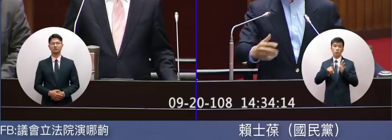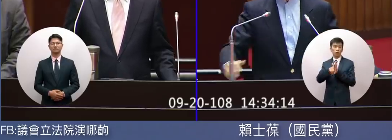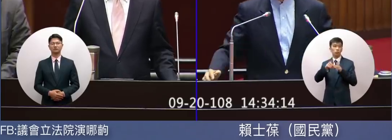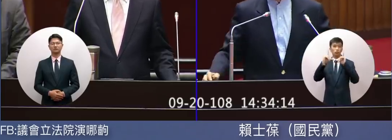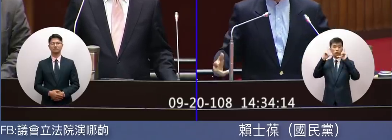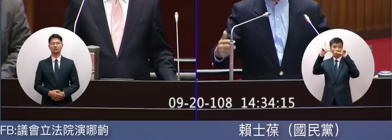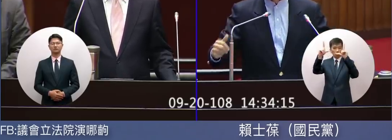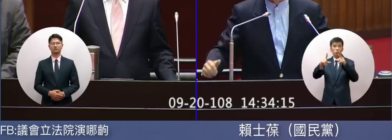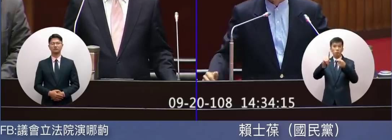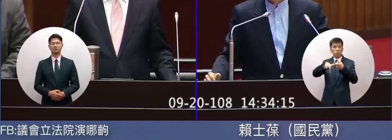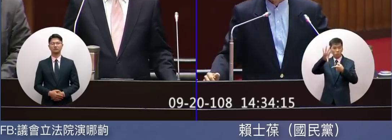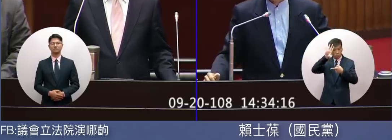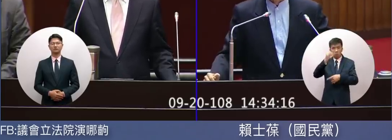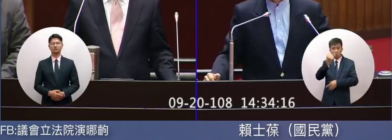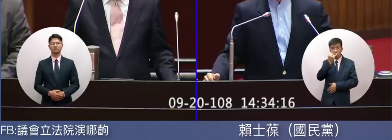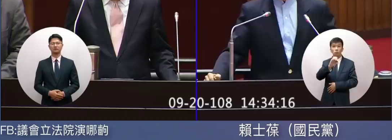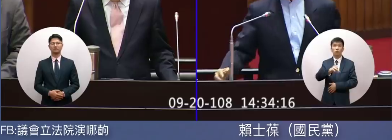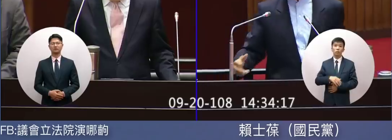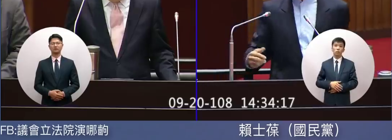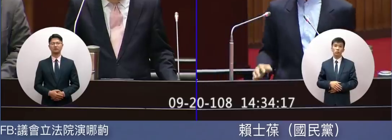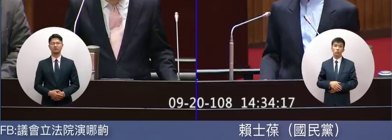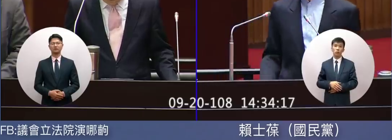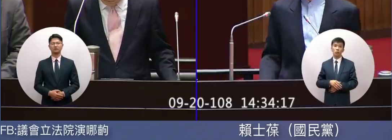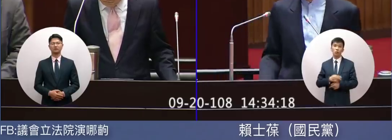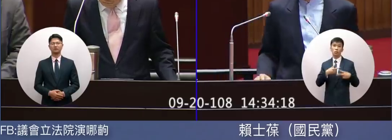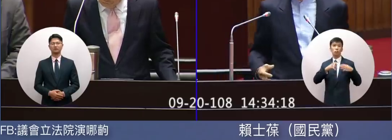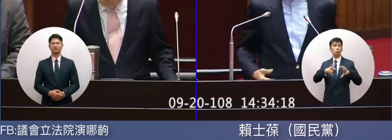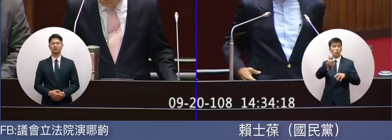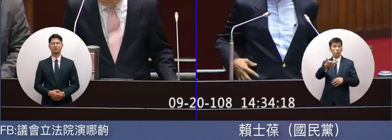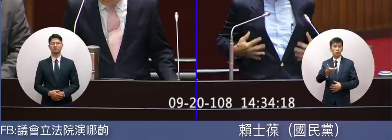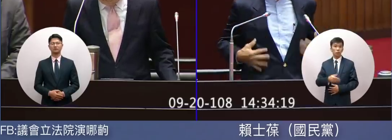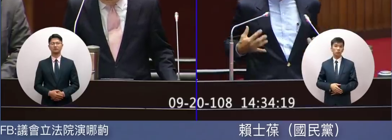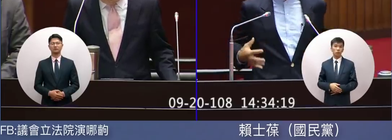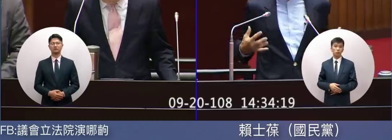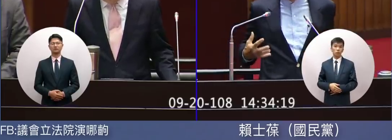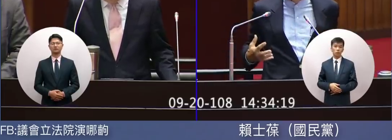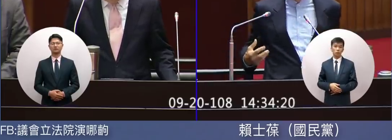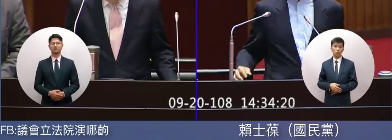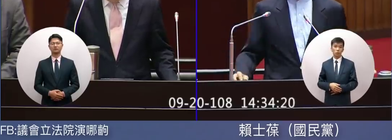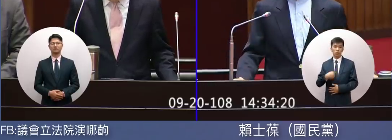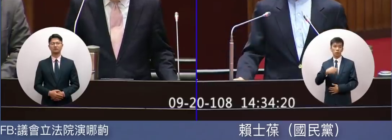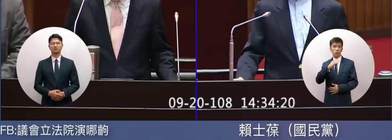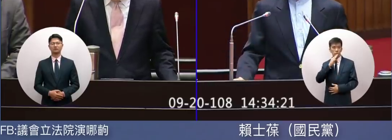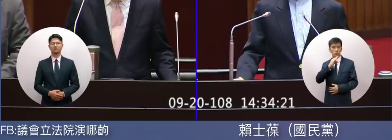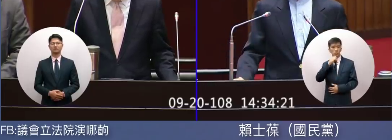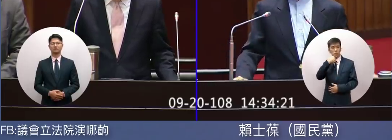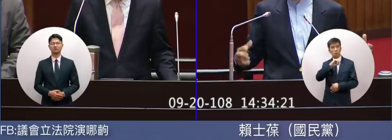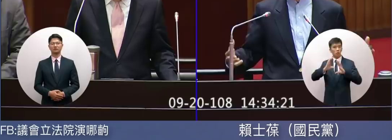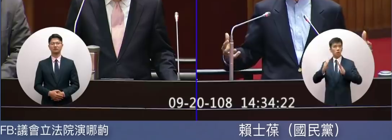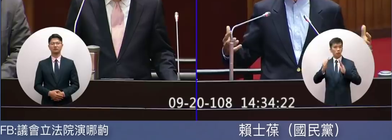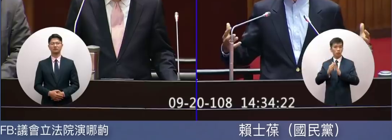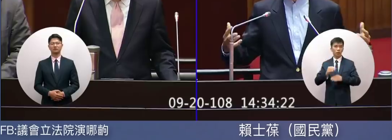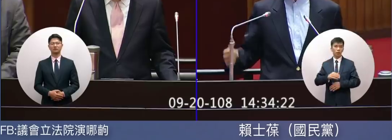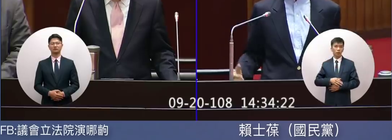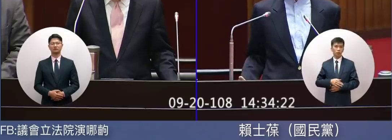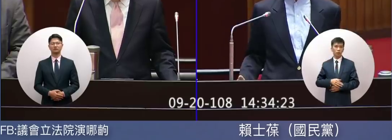向人民道歉？难道要面？难道总统干嘛要那走？说哎、我们是一个国家哎、我们